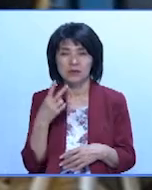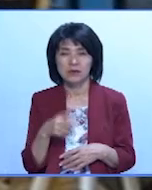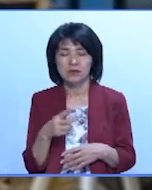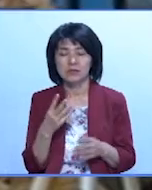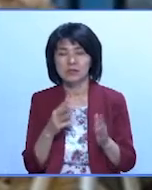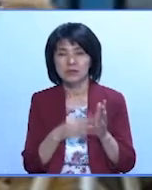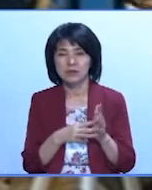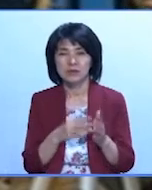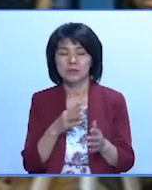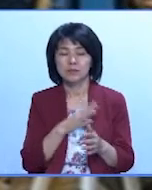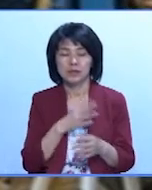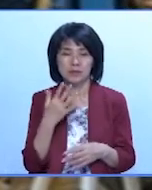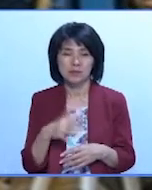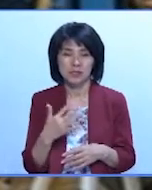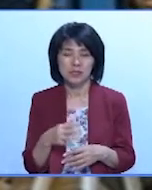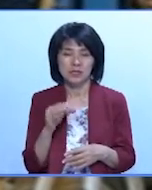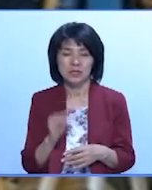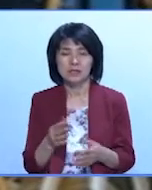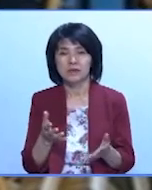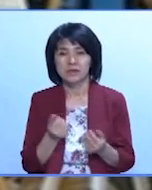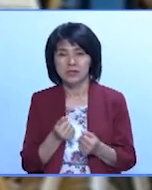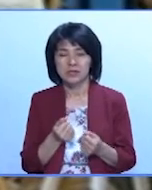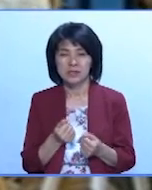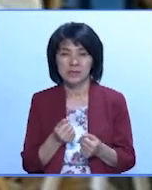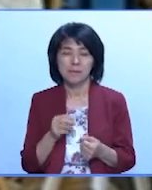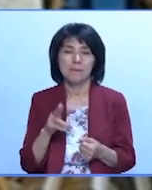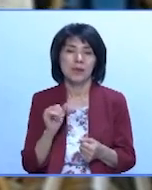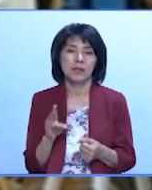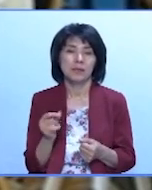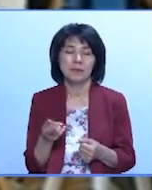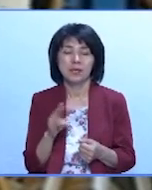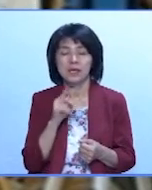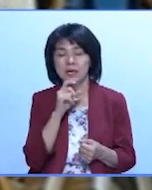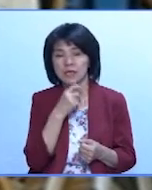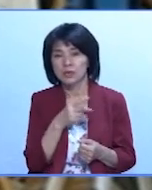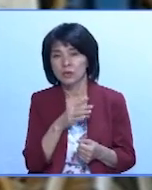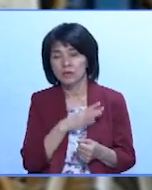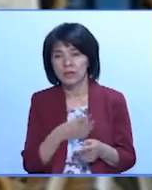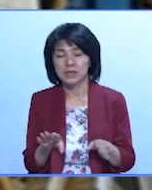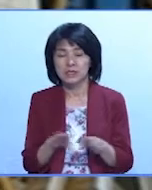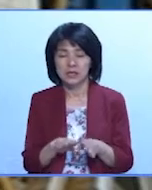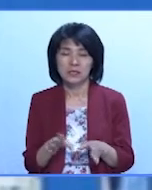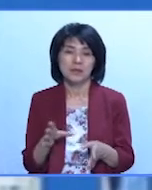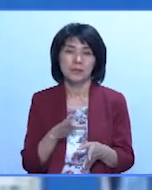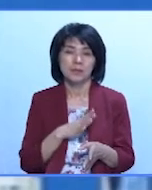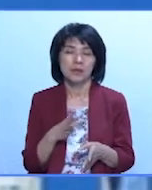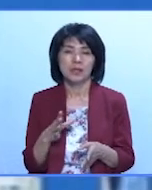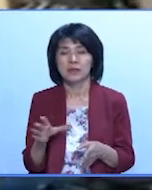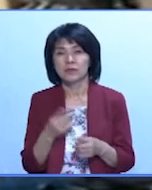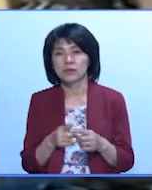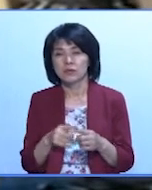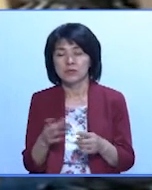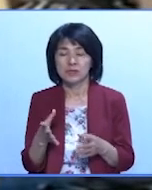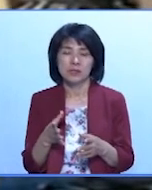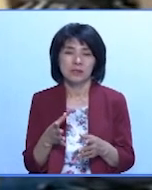21899 тұрғын 50 мың теңгеге алды. Пандемия экономиканы есеңгіретті. Қазір аймақ басшылығы әлеуметті қолдауға,